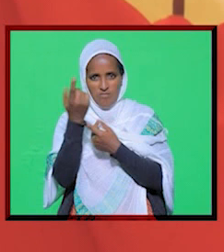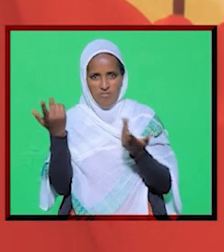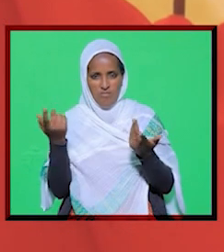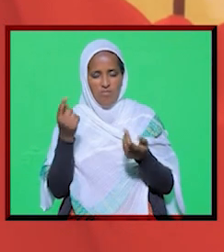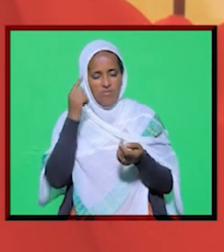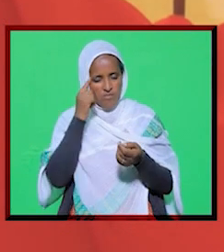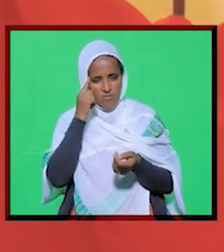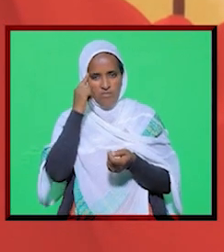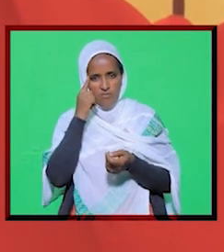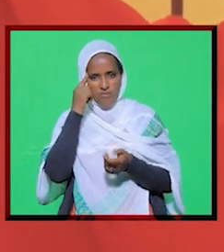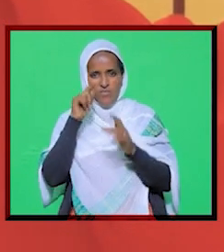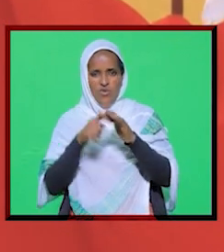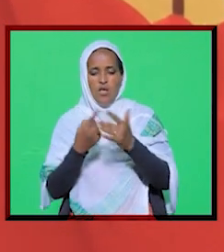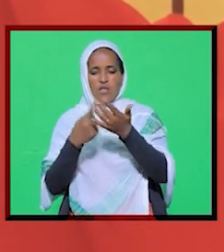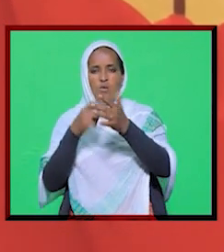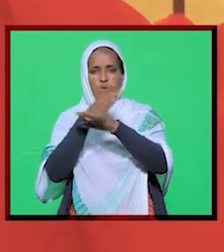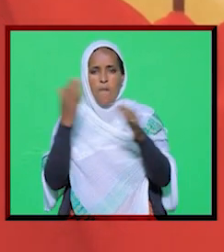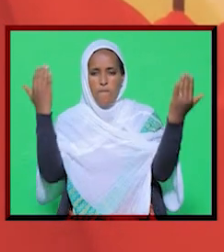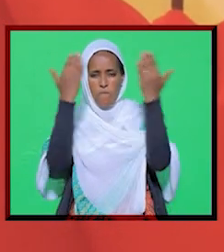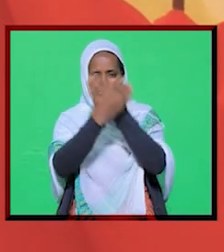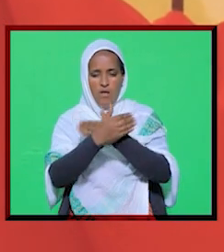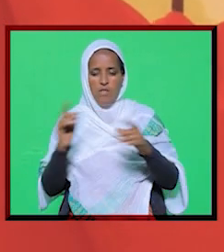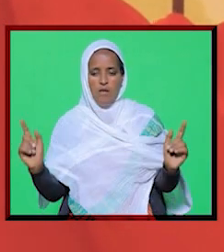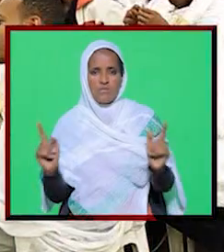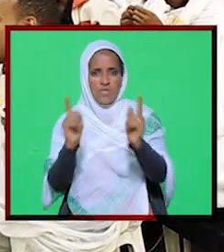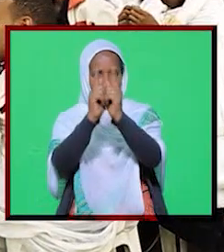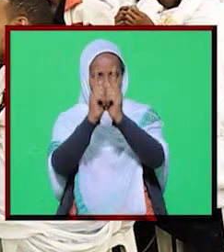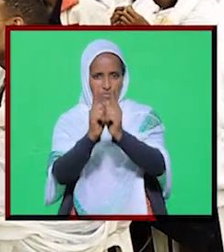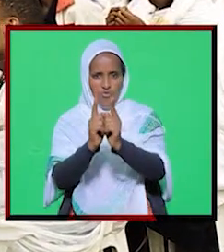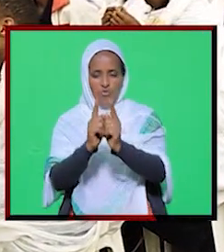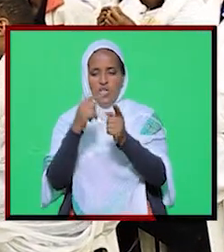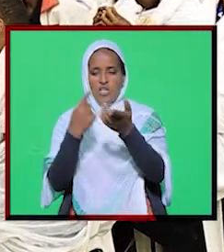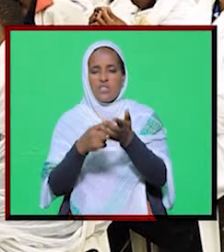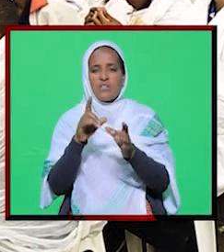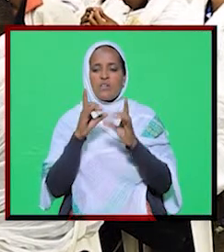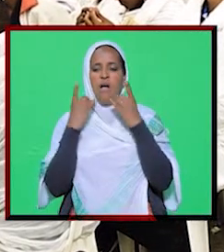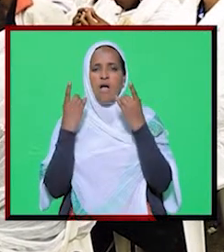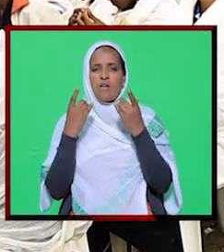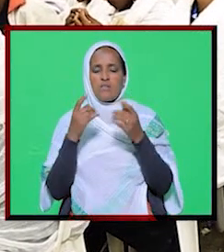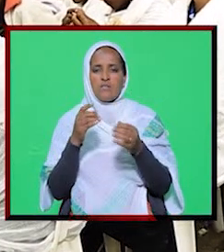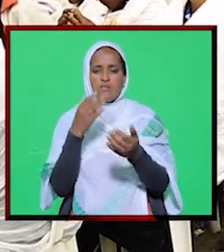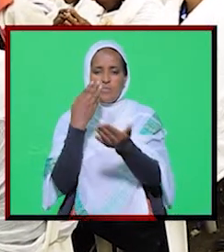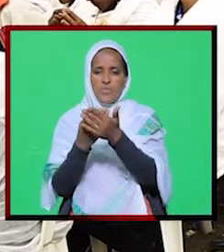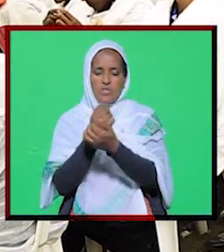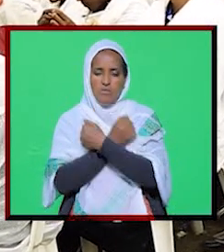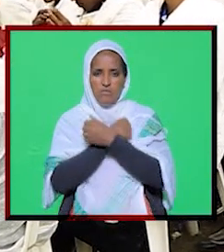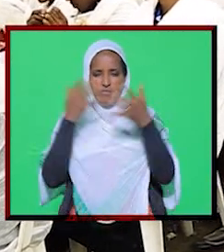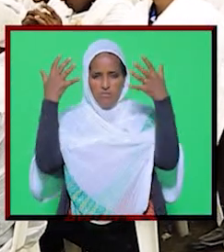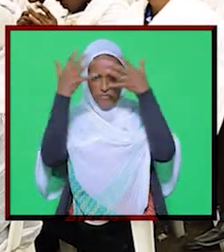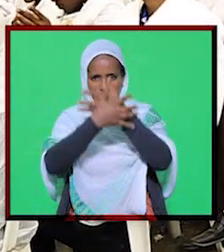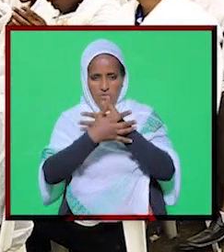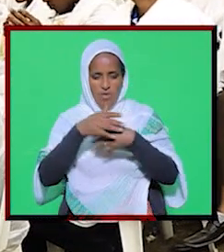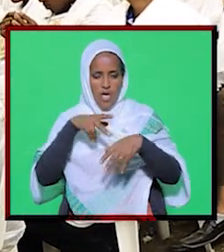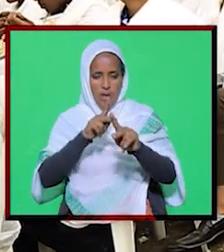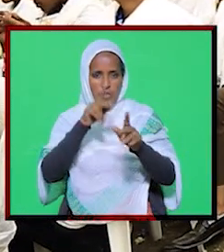መብከንከን ጀመሩ። ከዚያ ማታ ሲገናኙ እኚህ ካህን በፍቅረ ነዋይ ታውረው ይህን